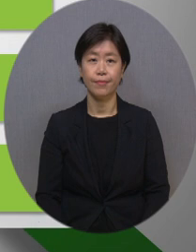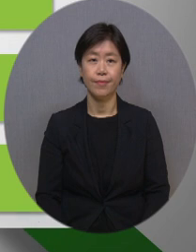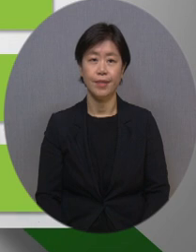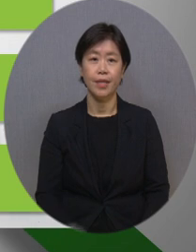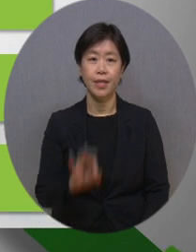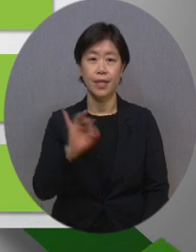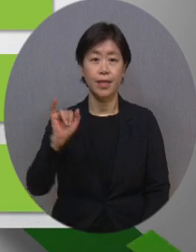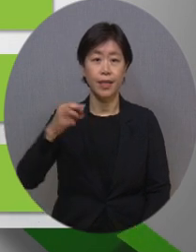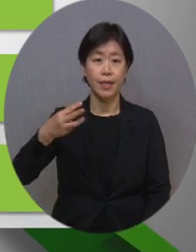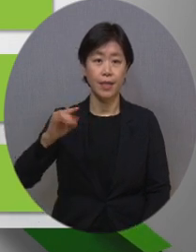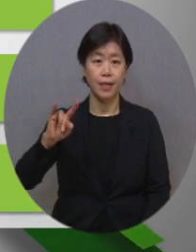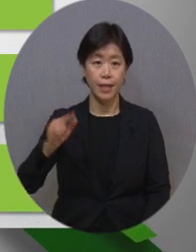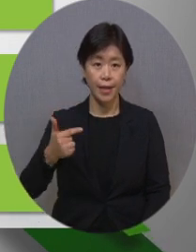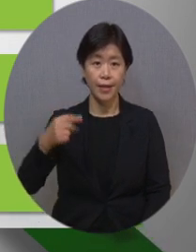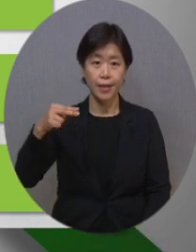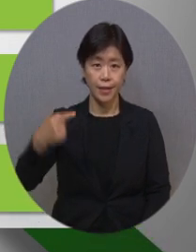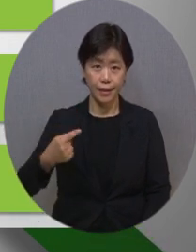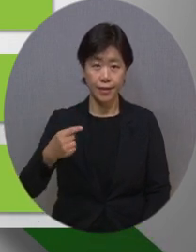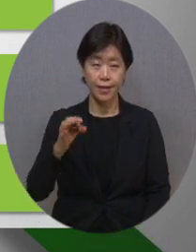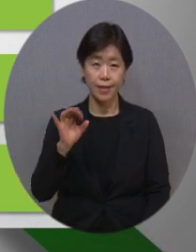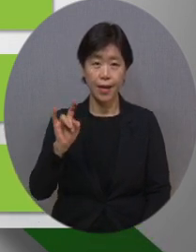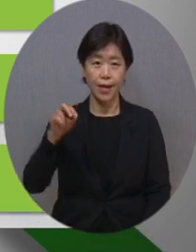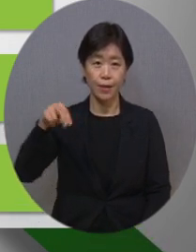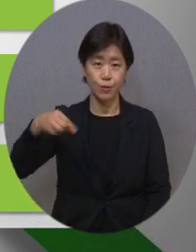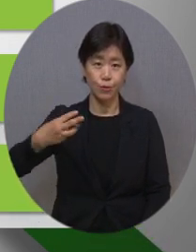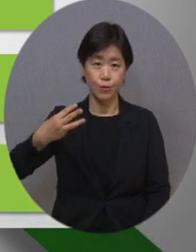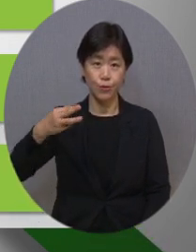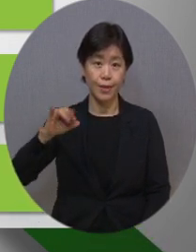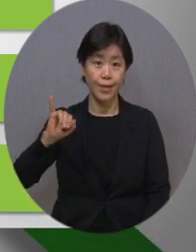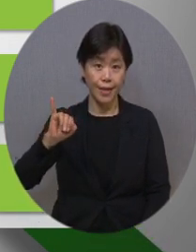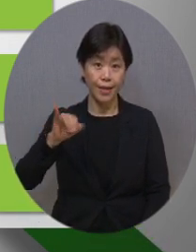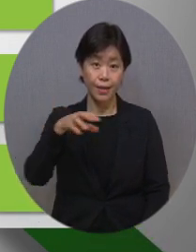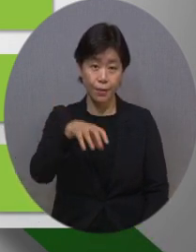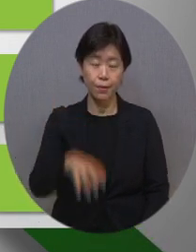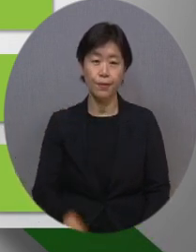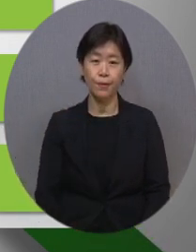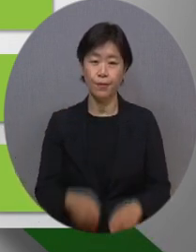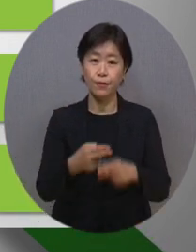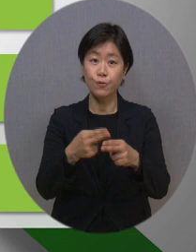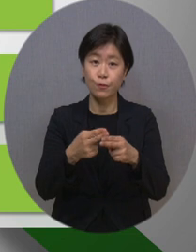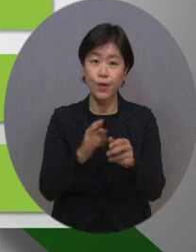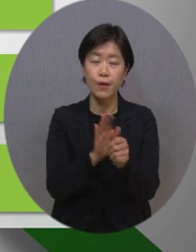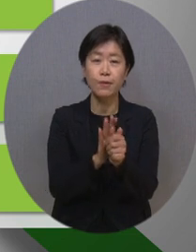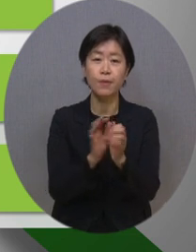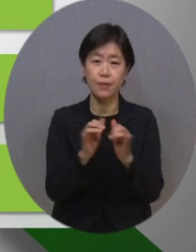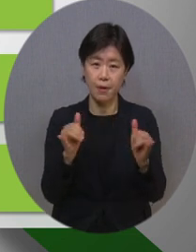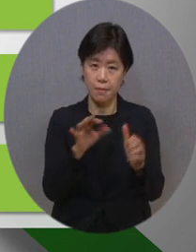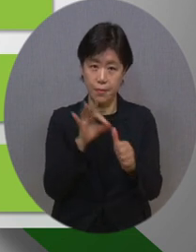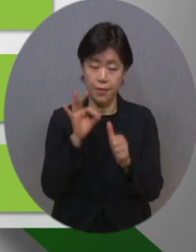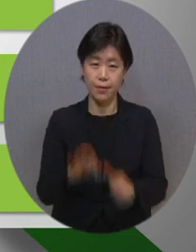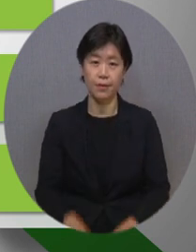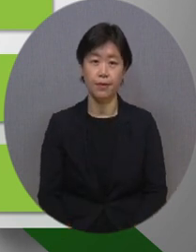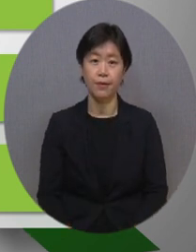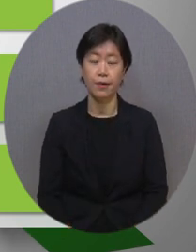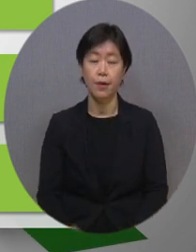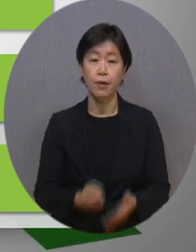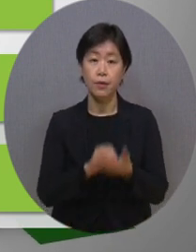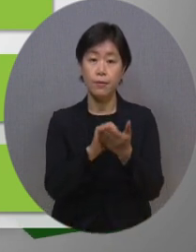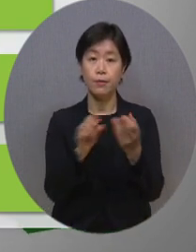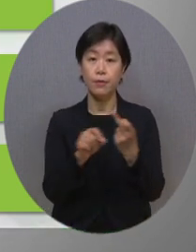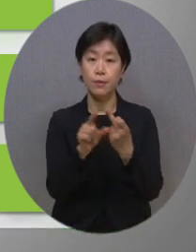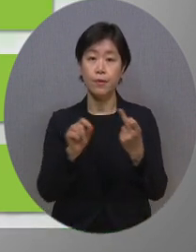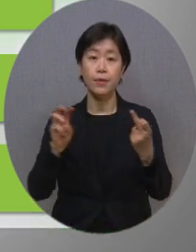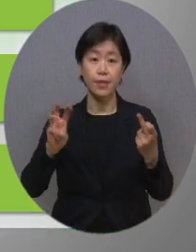주식회사 이랜드 이츠 애슐리 W NC 충장점에서 주방 보조원을 모집합니다. 접수